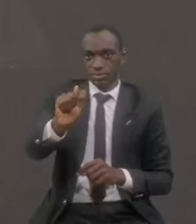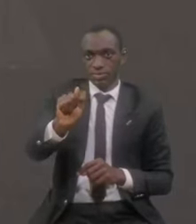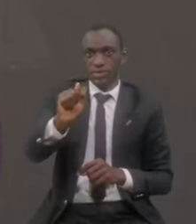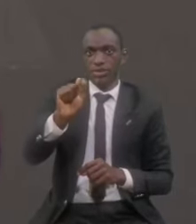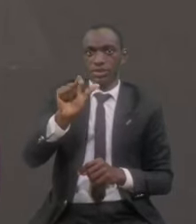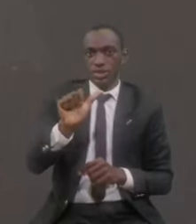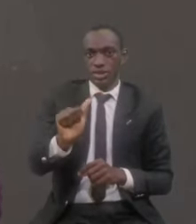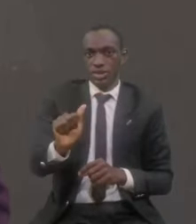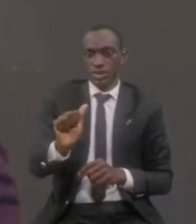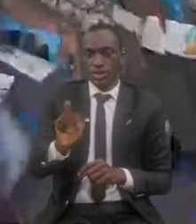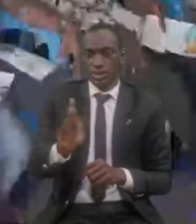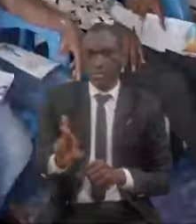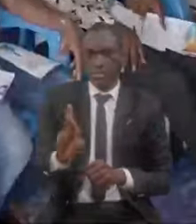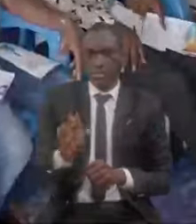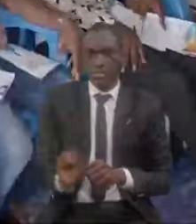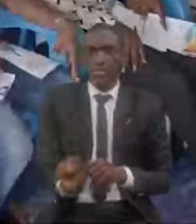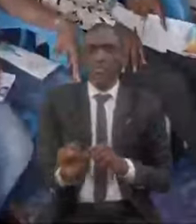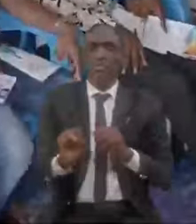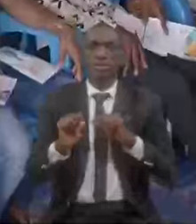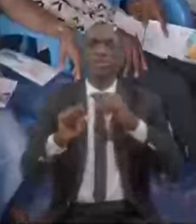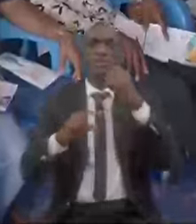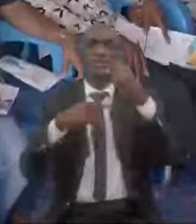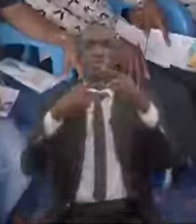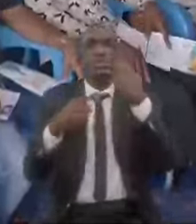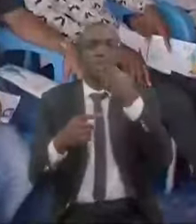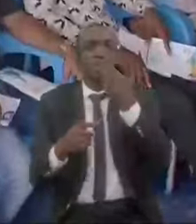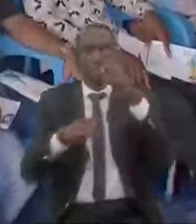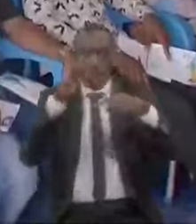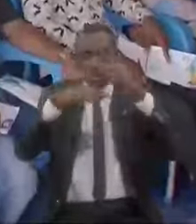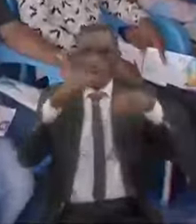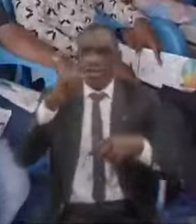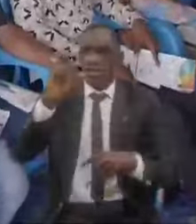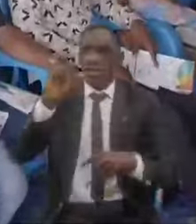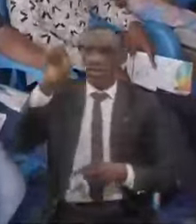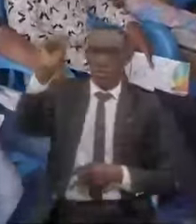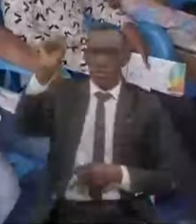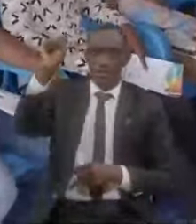S-T-A-R-S en anglais. S répété,